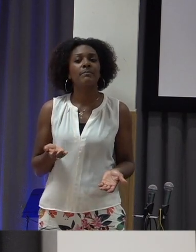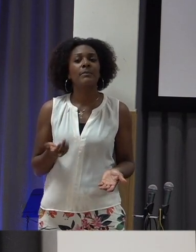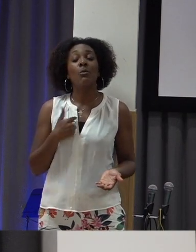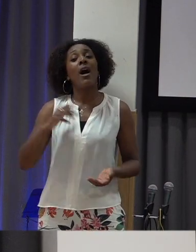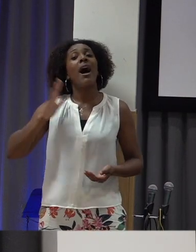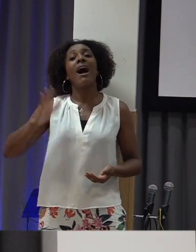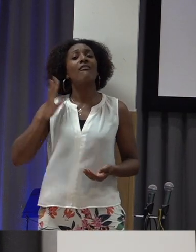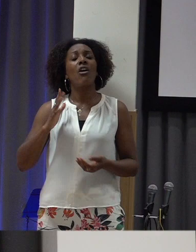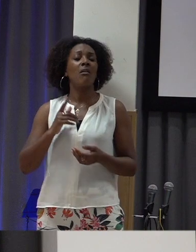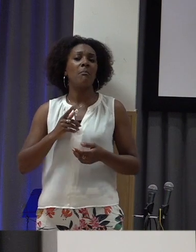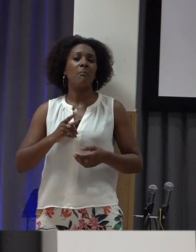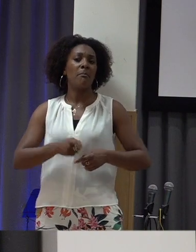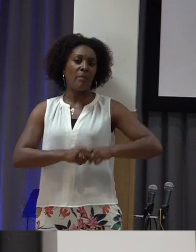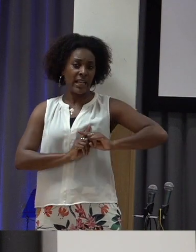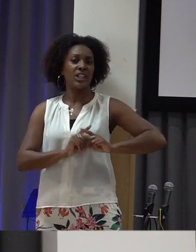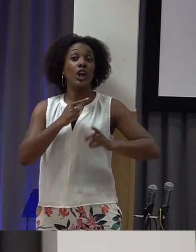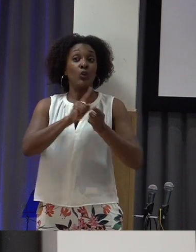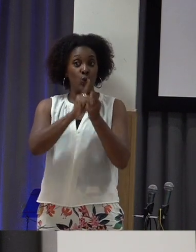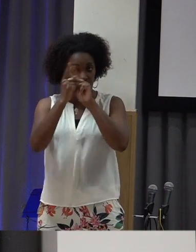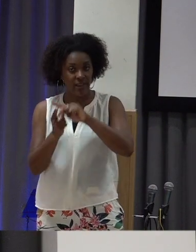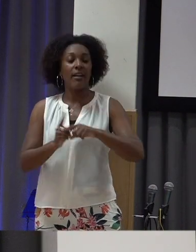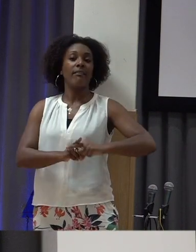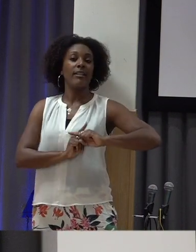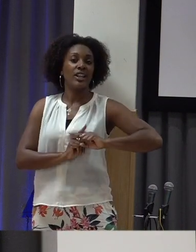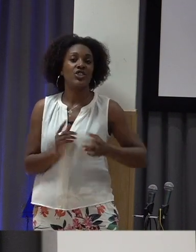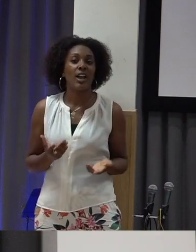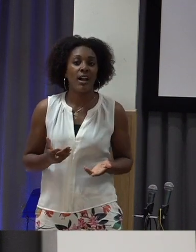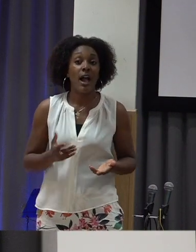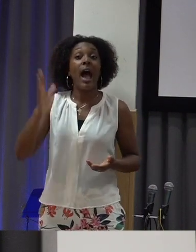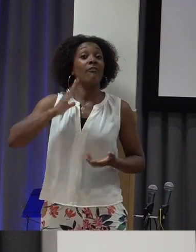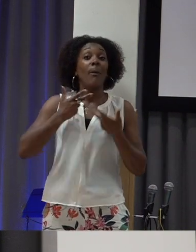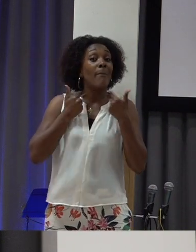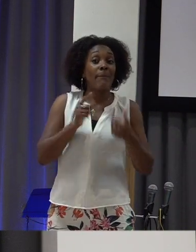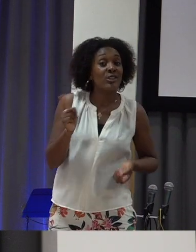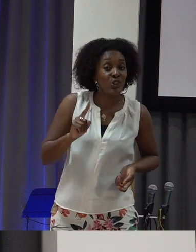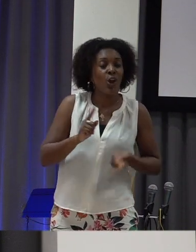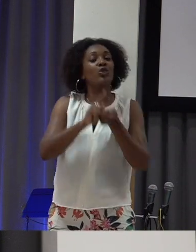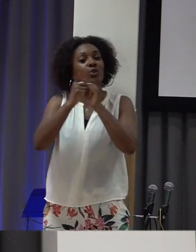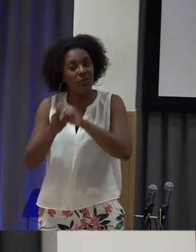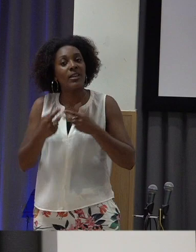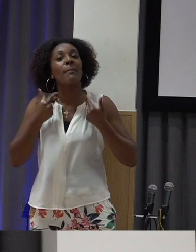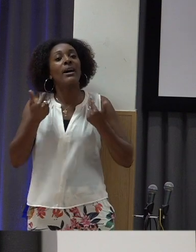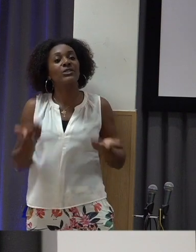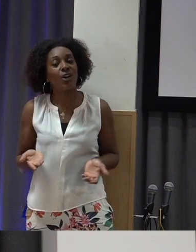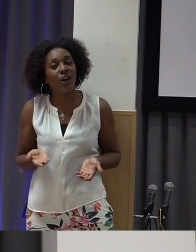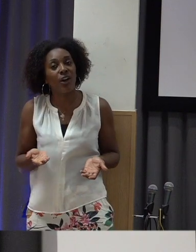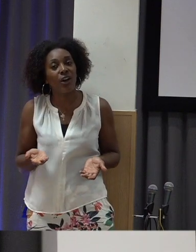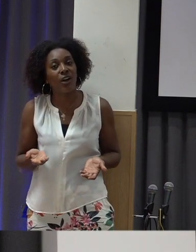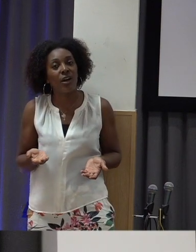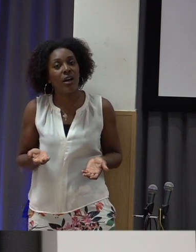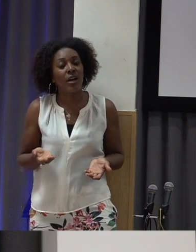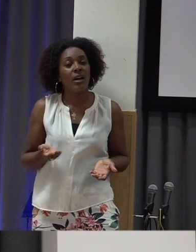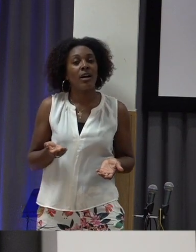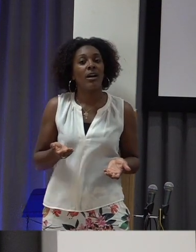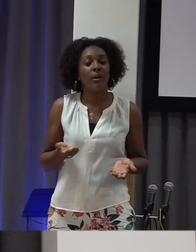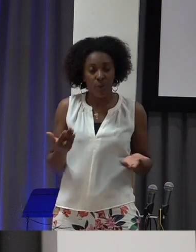pas chrétien d'origine, je le suis devenu. Je n'étais pas pasteur d'origine, je le suis également devenu. Mais chrétien, je ne